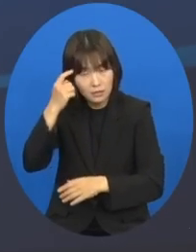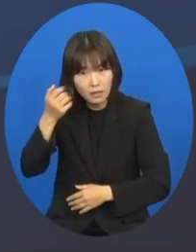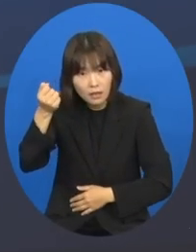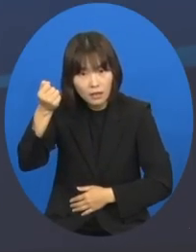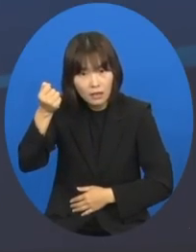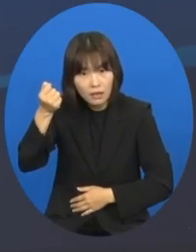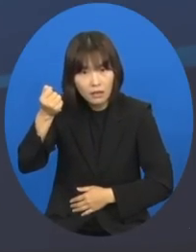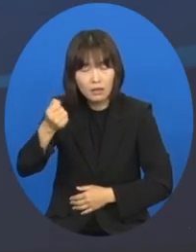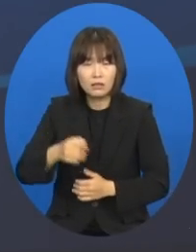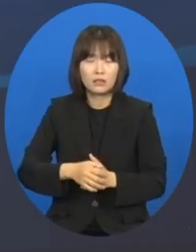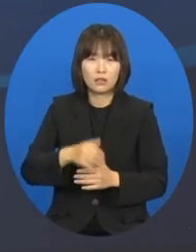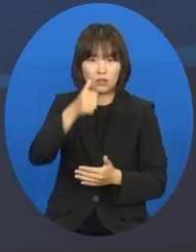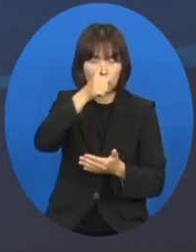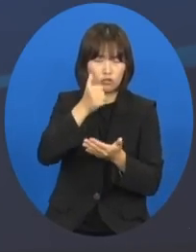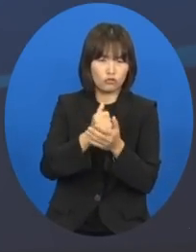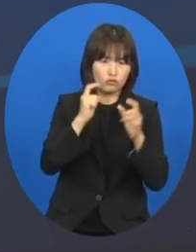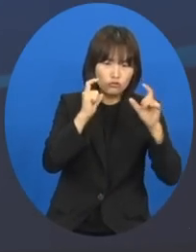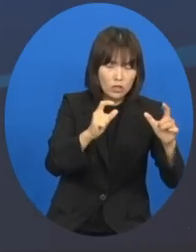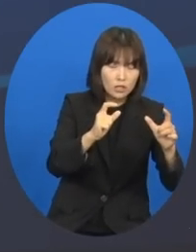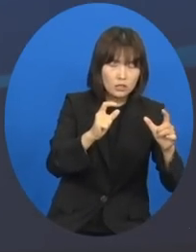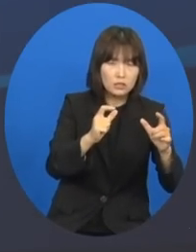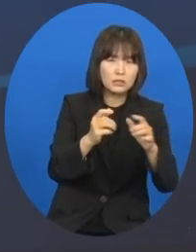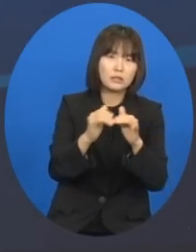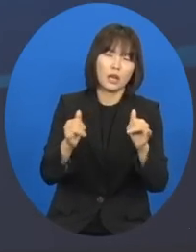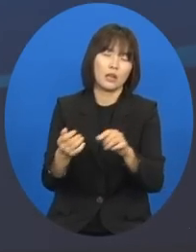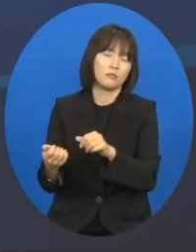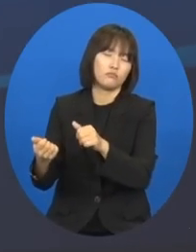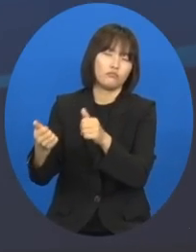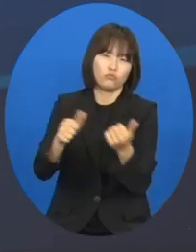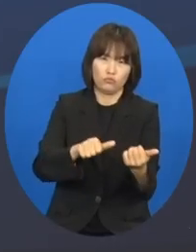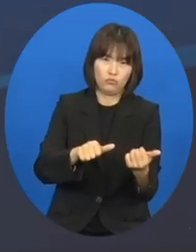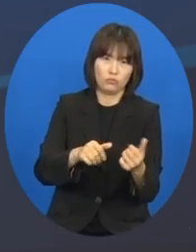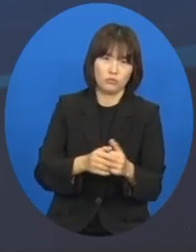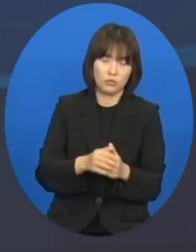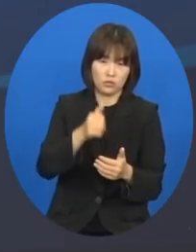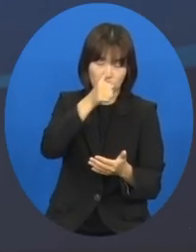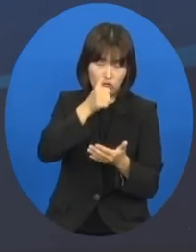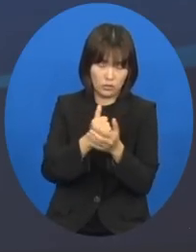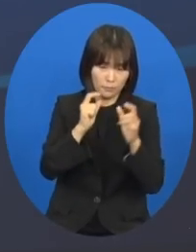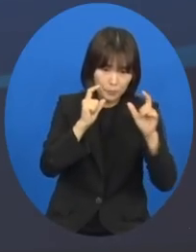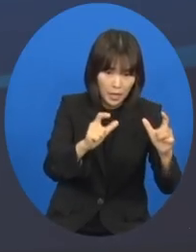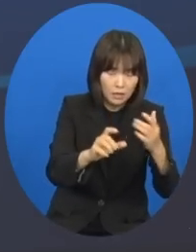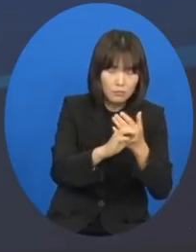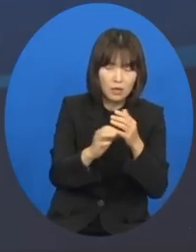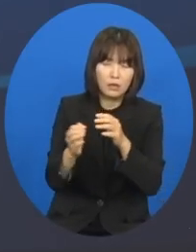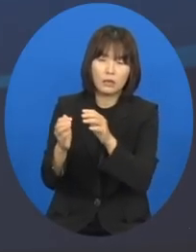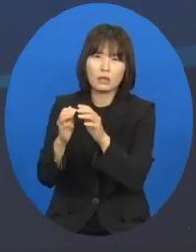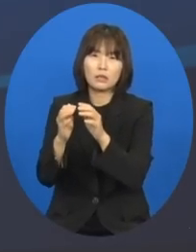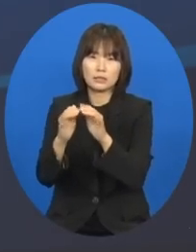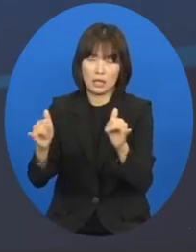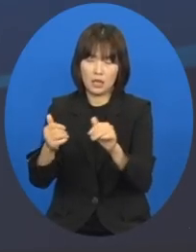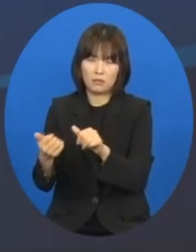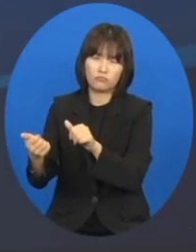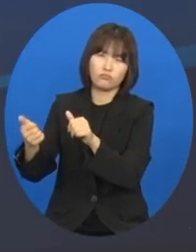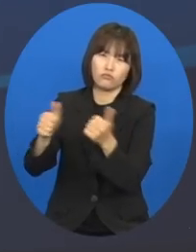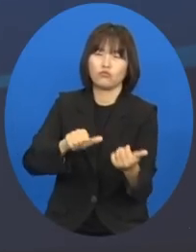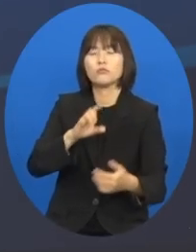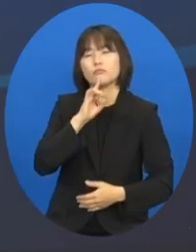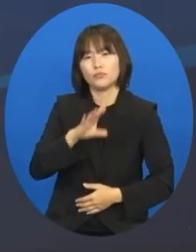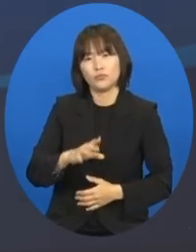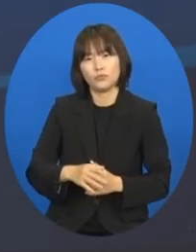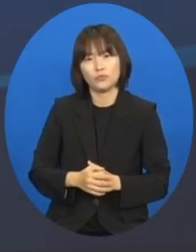죽이는 힘은 있어도 살리는 힘은 없어요 정죄로는 사람을 살릴 수 없어요 정제로는 가정을 살릴 수